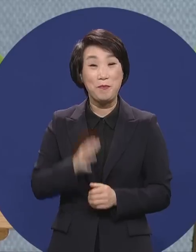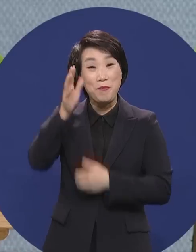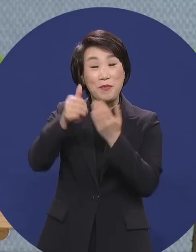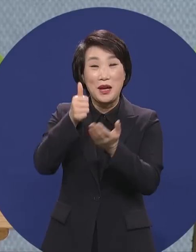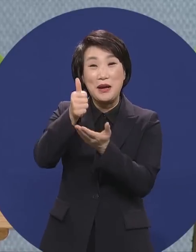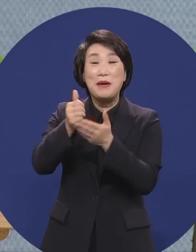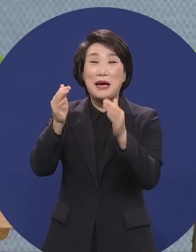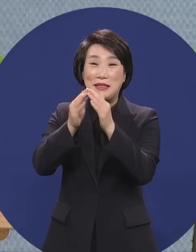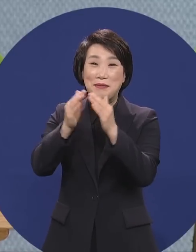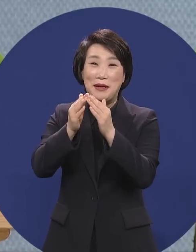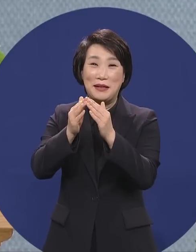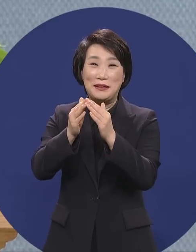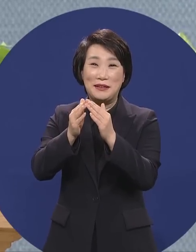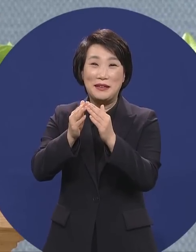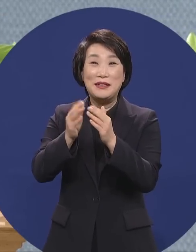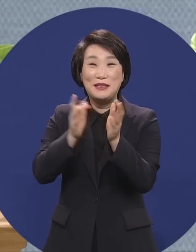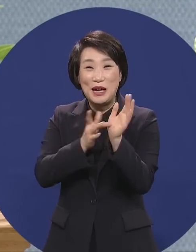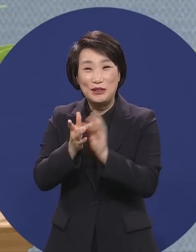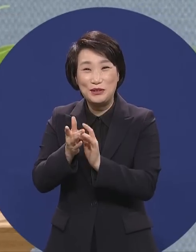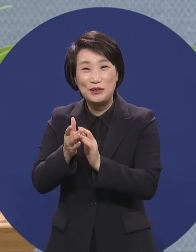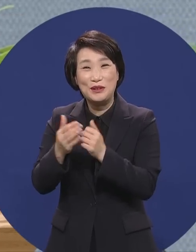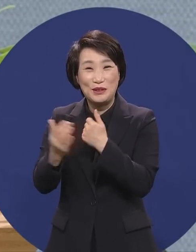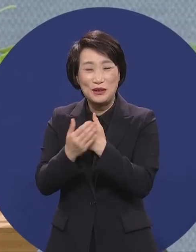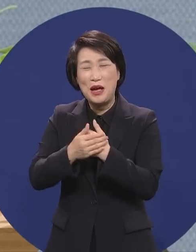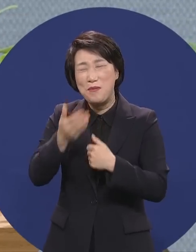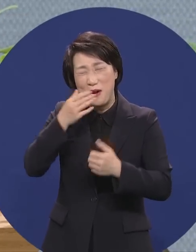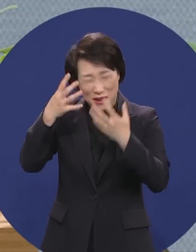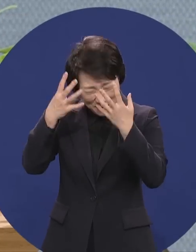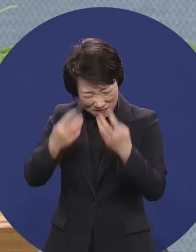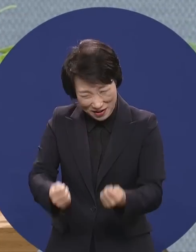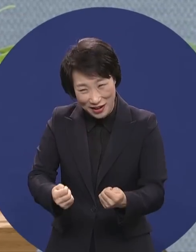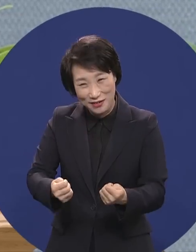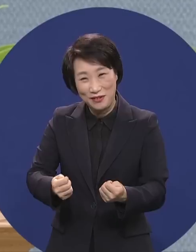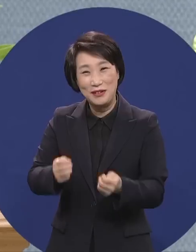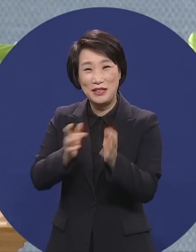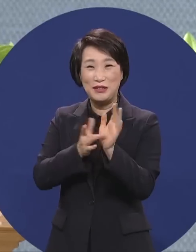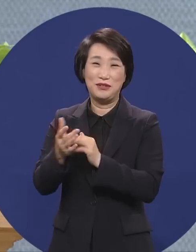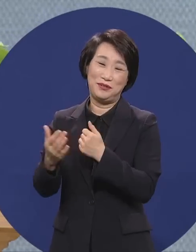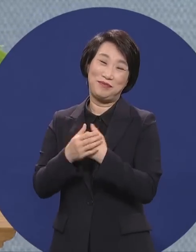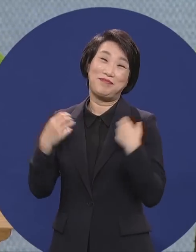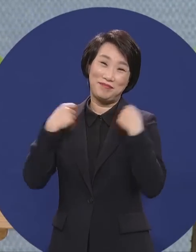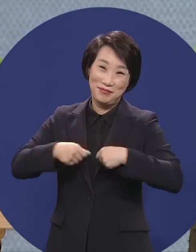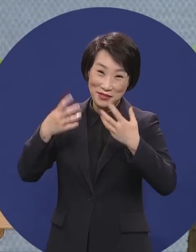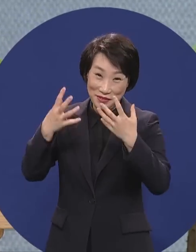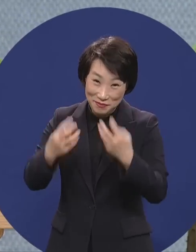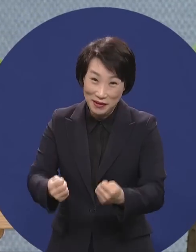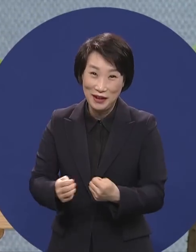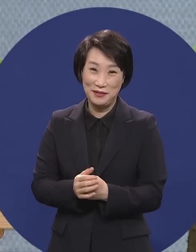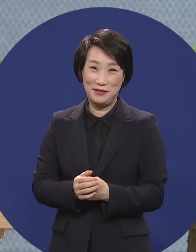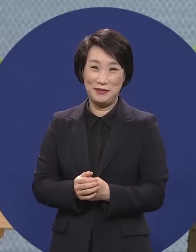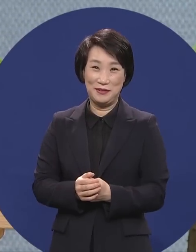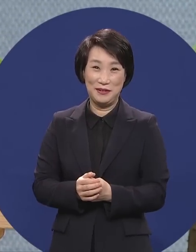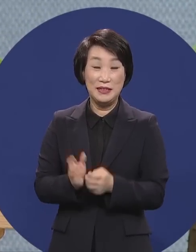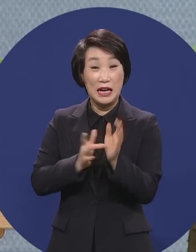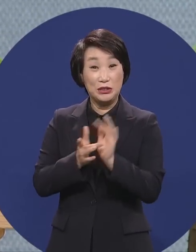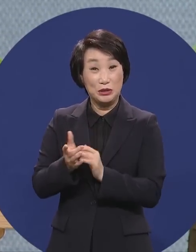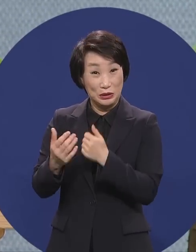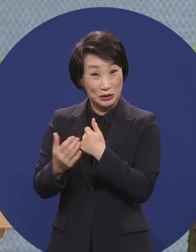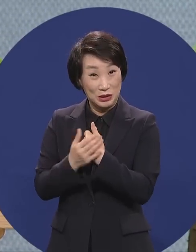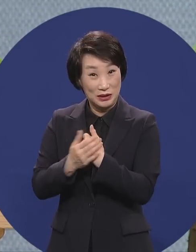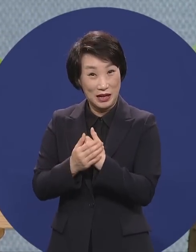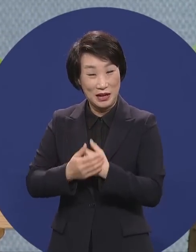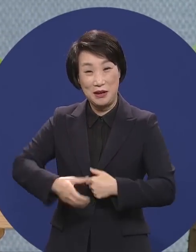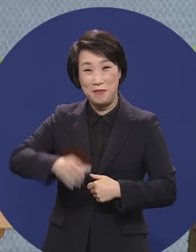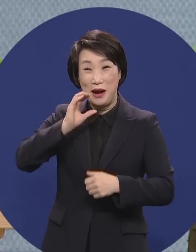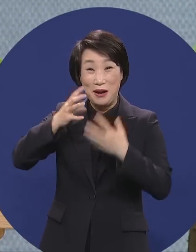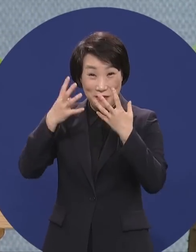하나님의 집에는 예수로 먹을 것이 많고 예수로 입을 것이 많고 예수로